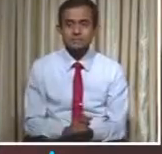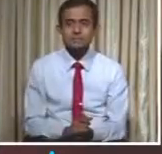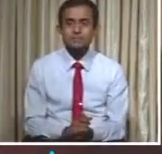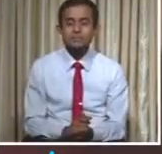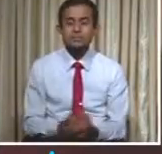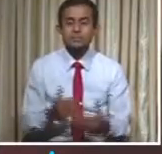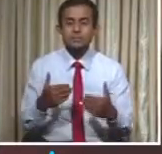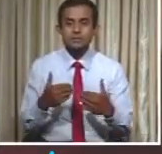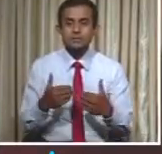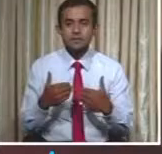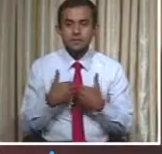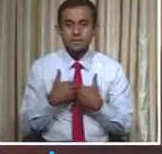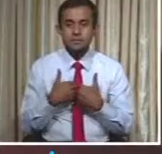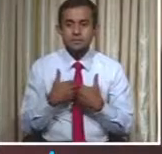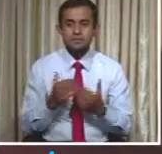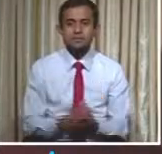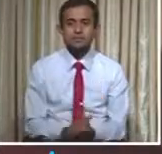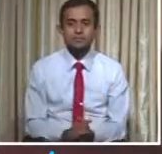අපි